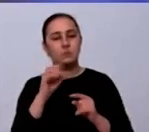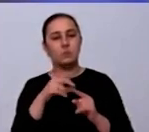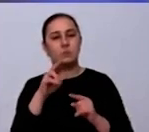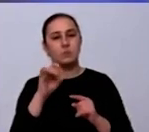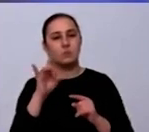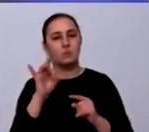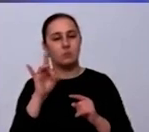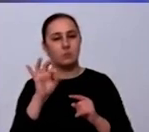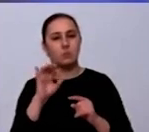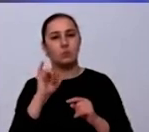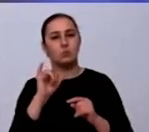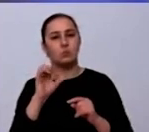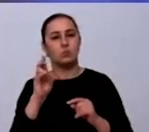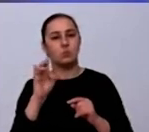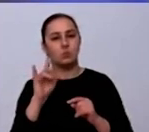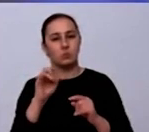peru uskunasi hisoblanadi.